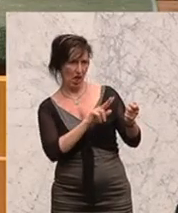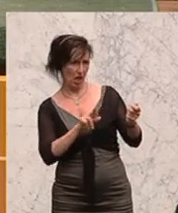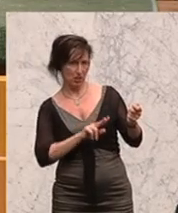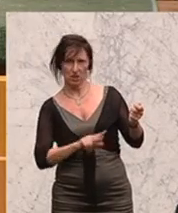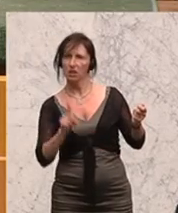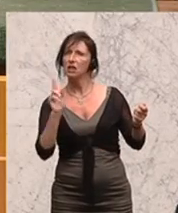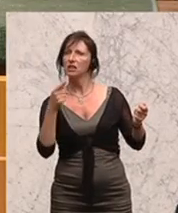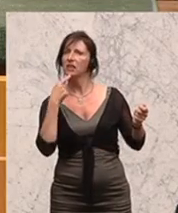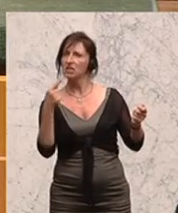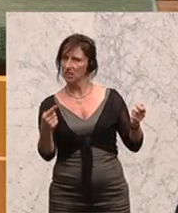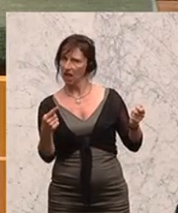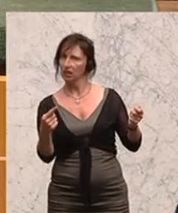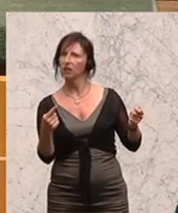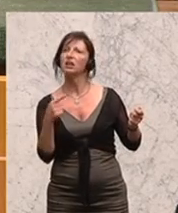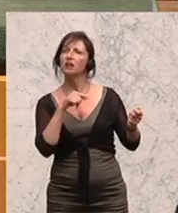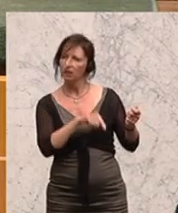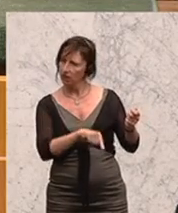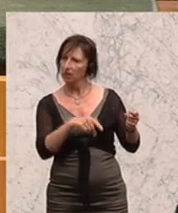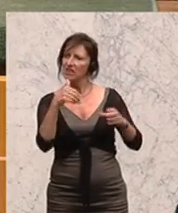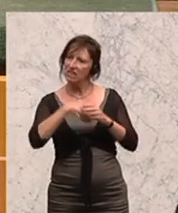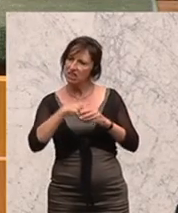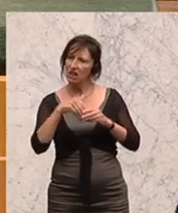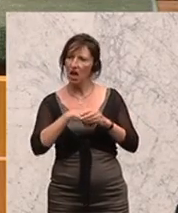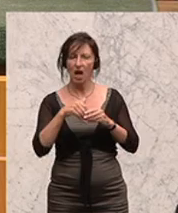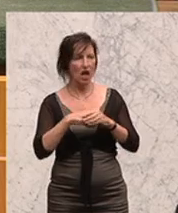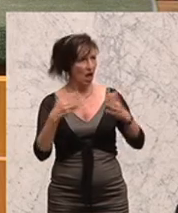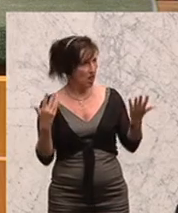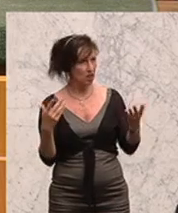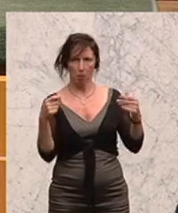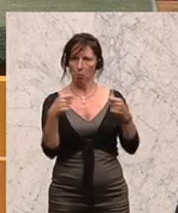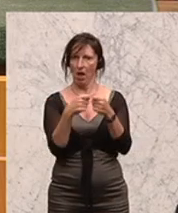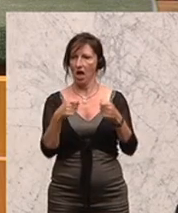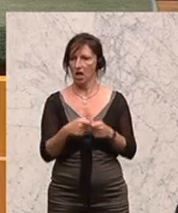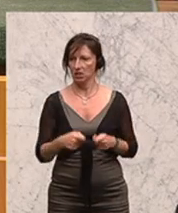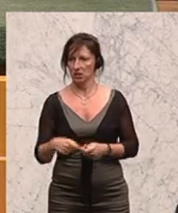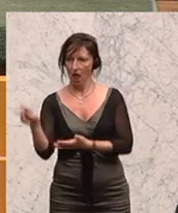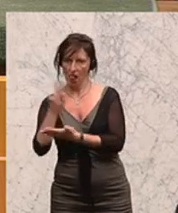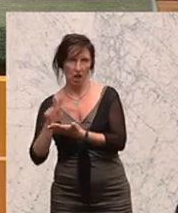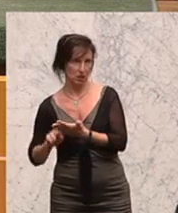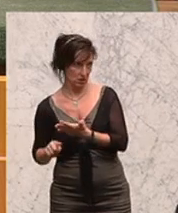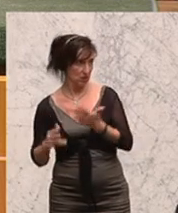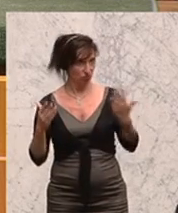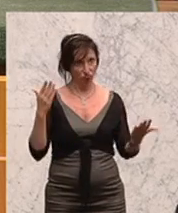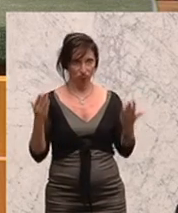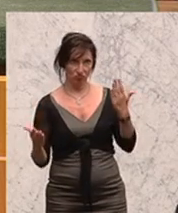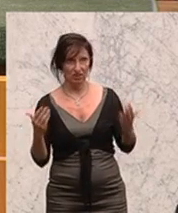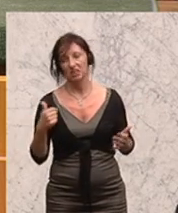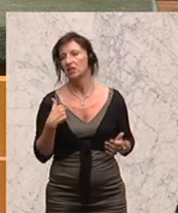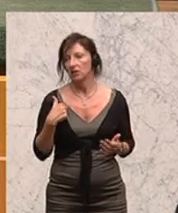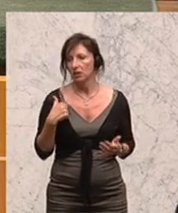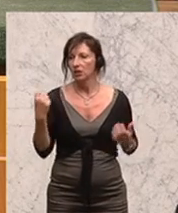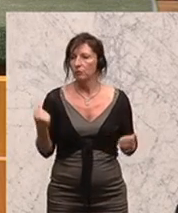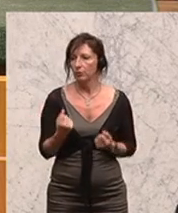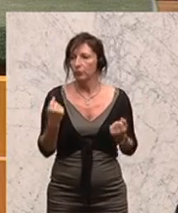zu können, dass der Antrag auch inhaltlich mit dem übereinstimmt, was verlesen wird. Ich habe jetzt versucht. Der